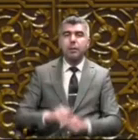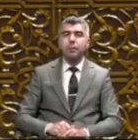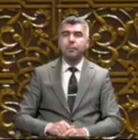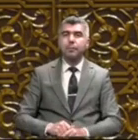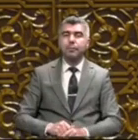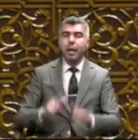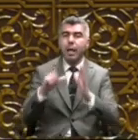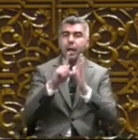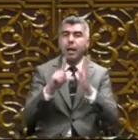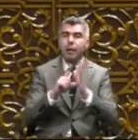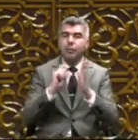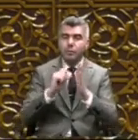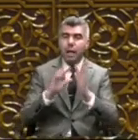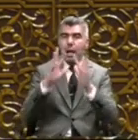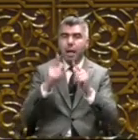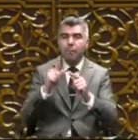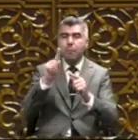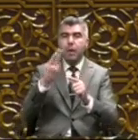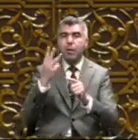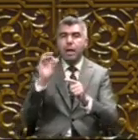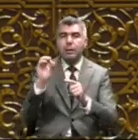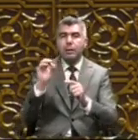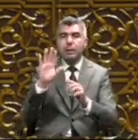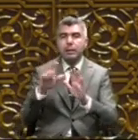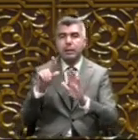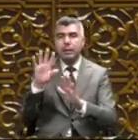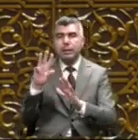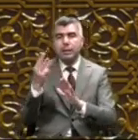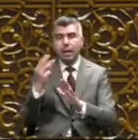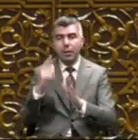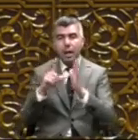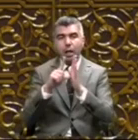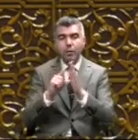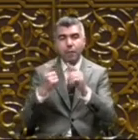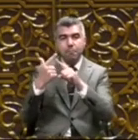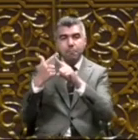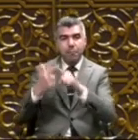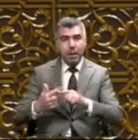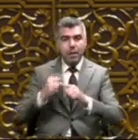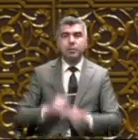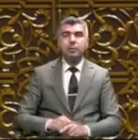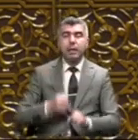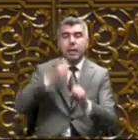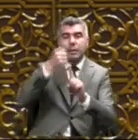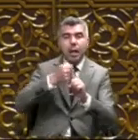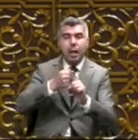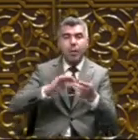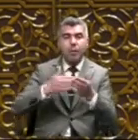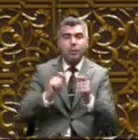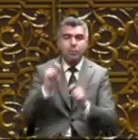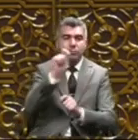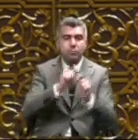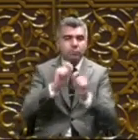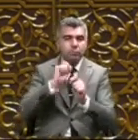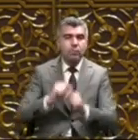القانون التنظيمي رقم 130 13 لقانون الماليه الذي شكل اصلاحا تشريعيا ومؤسساتيا